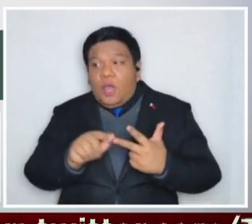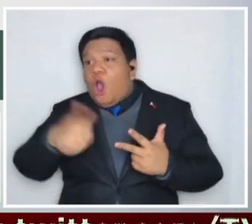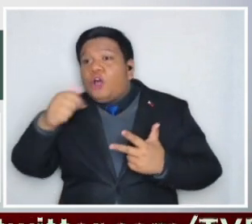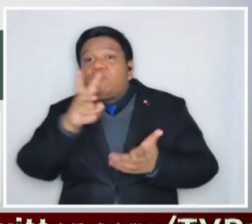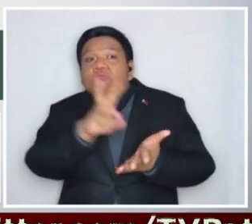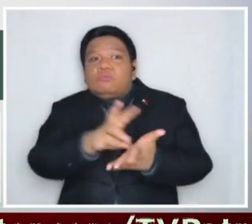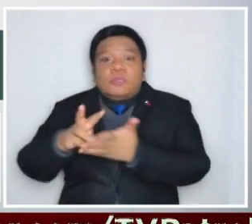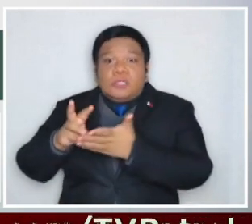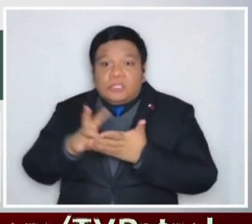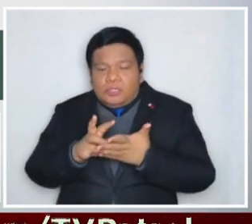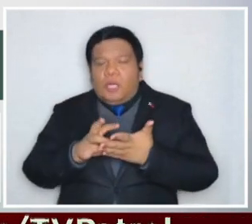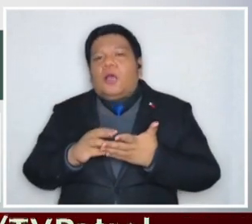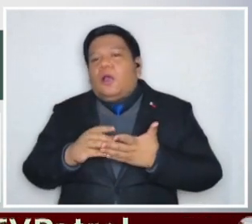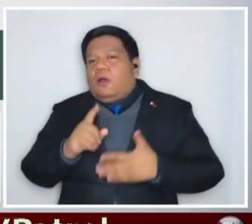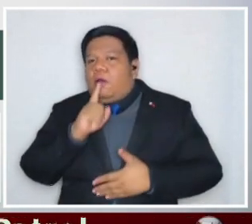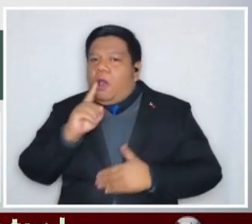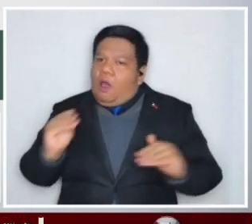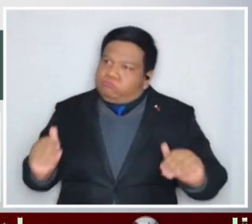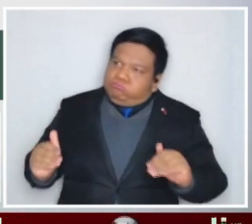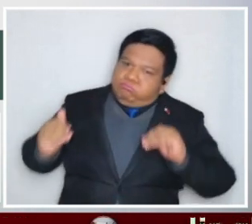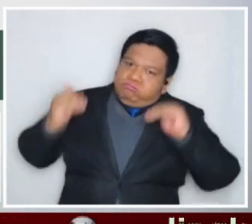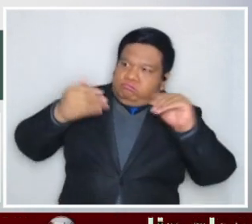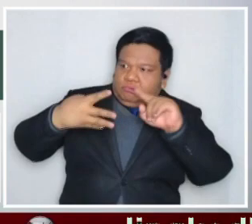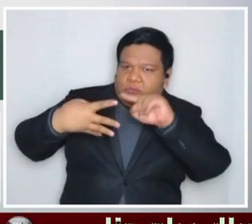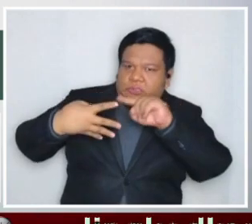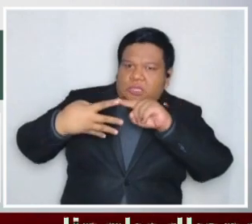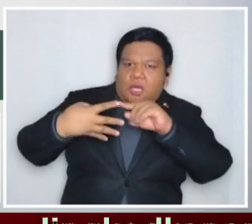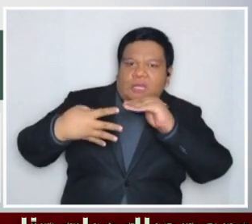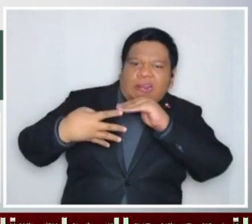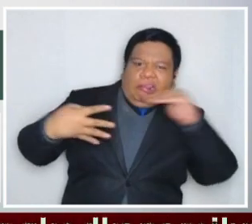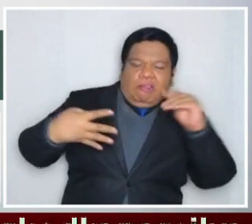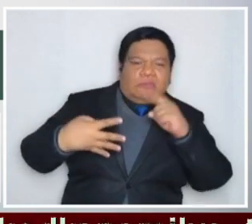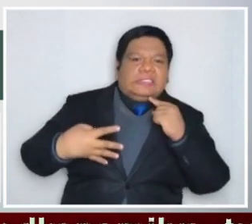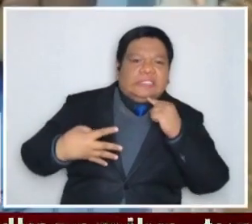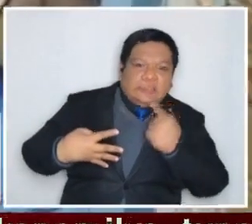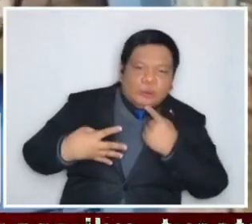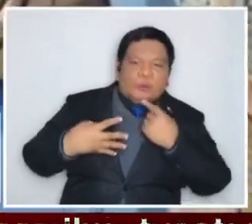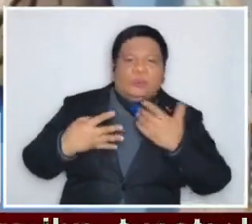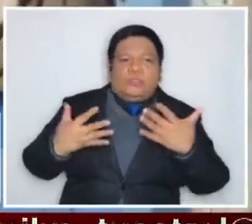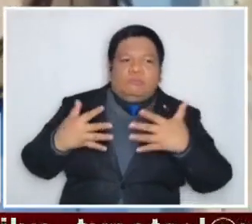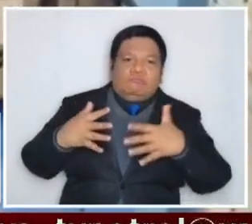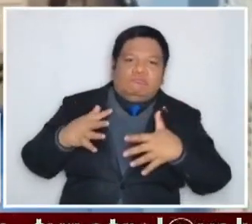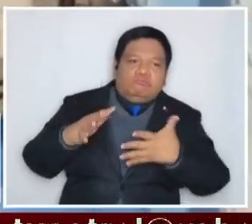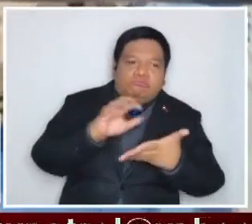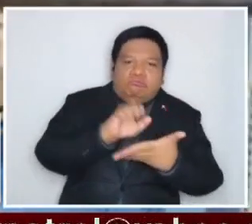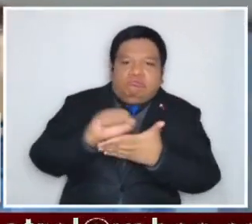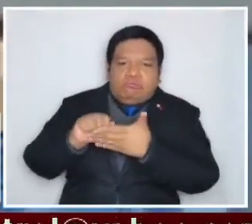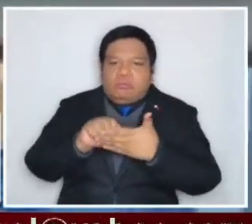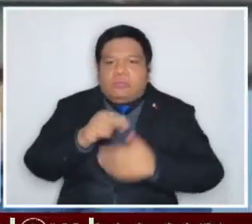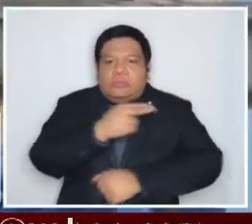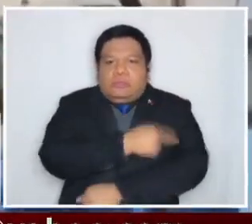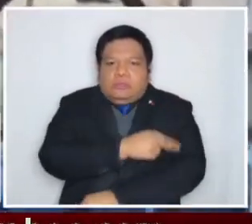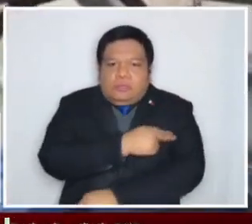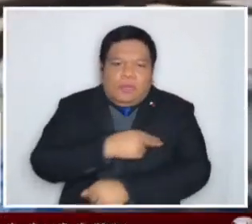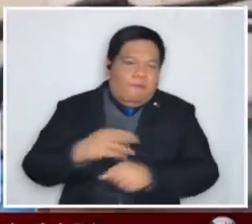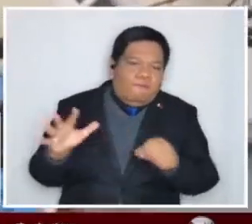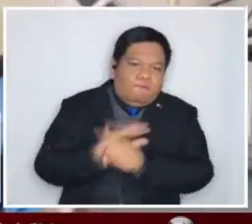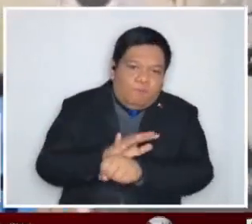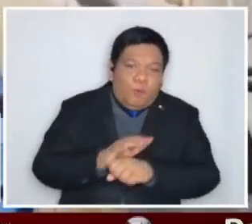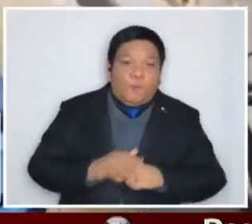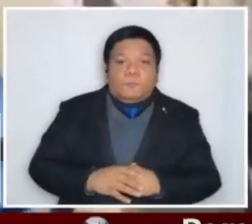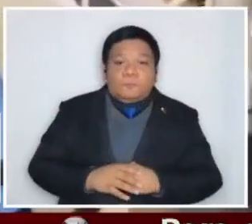sa bawat 10 kama okupado na ng pasyenteng may COVID. Una nang kinumpirma ng DOH na may